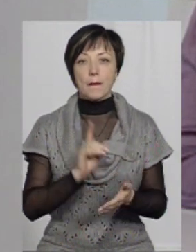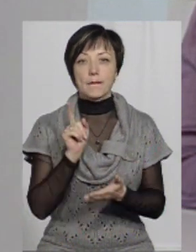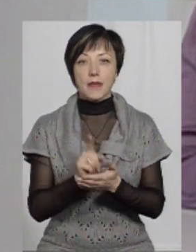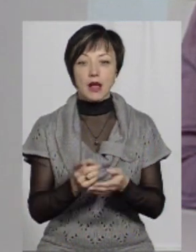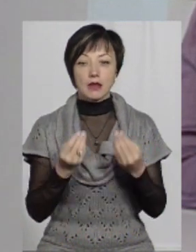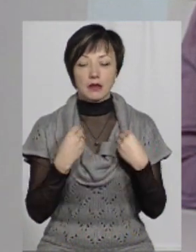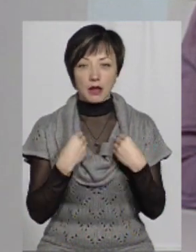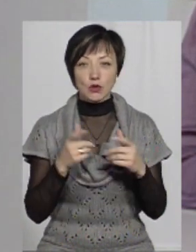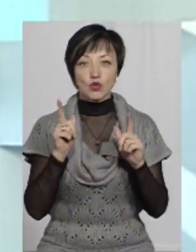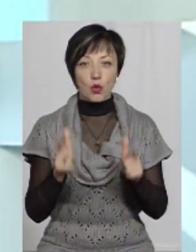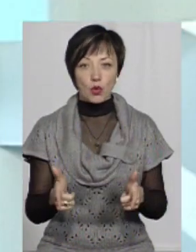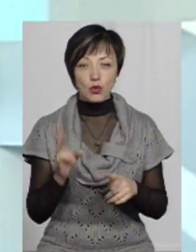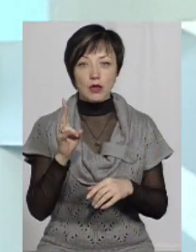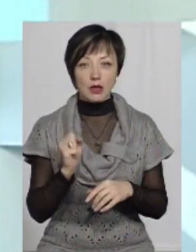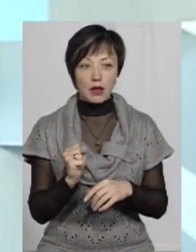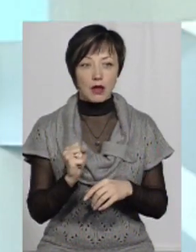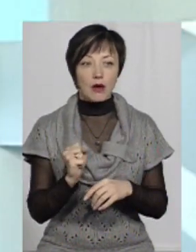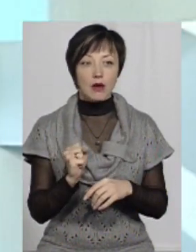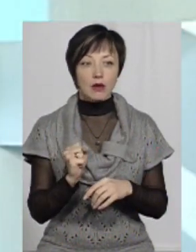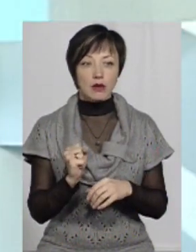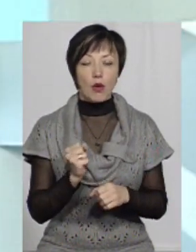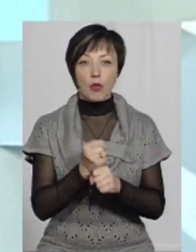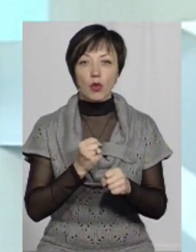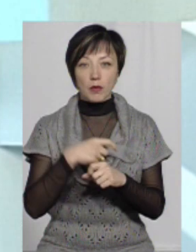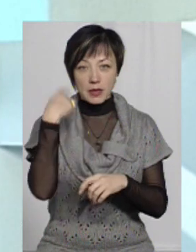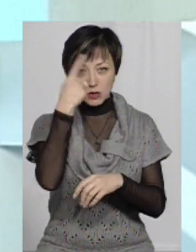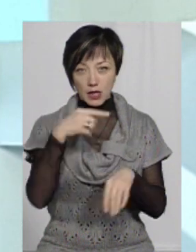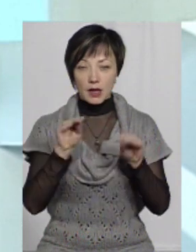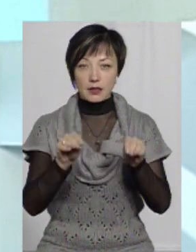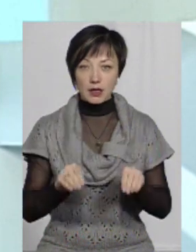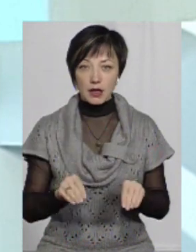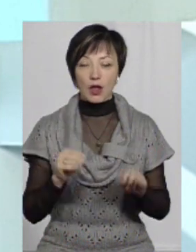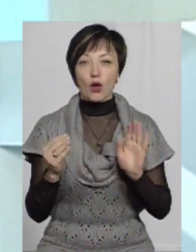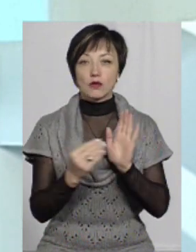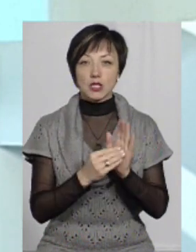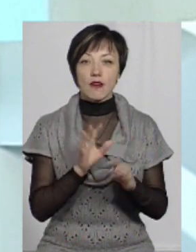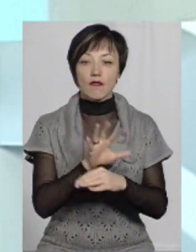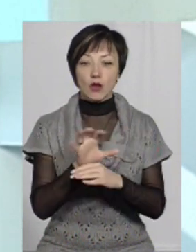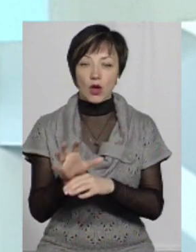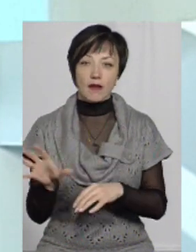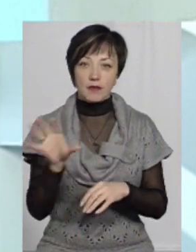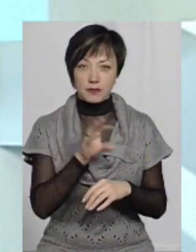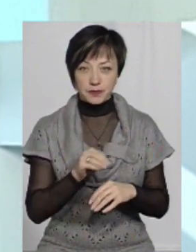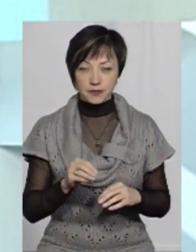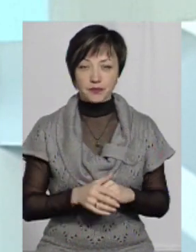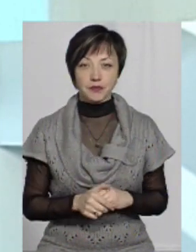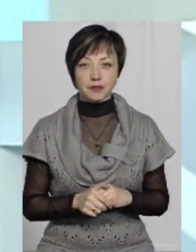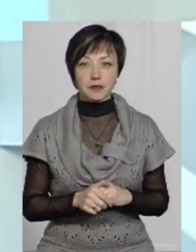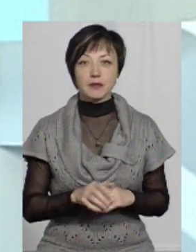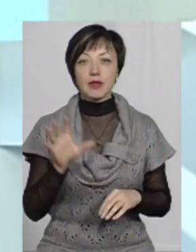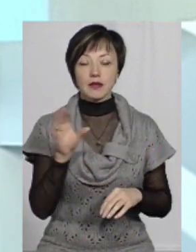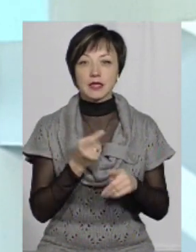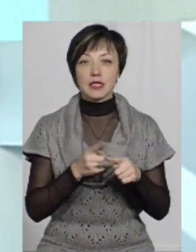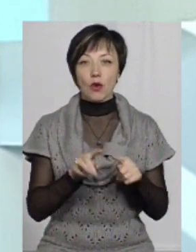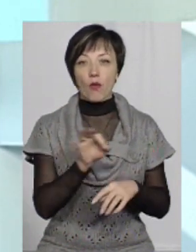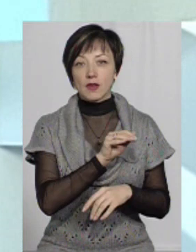вона мала дати нам згоду на те, що ми маємо обробку персональних даних, на розміщення фотографії. Тобто всі